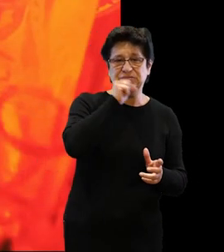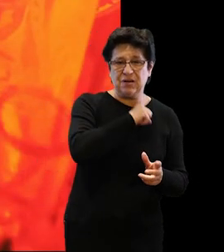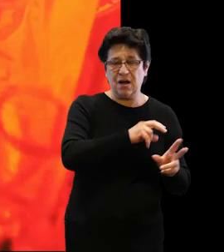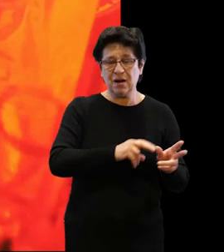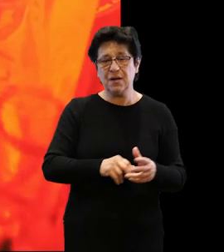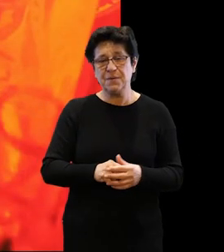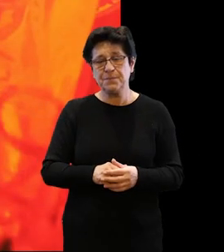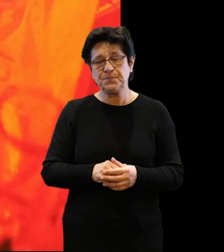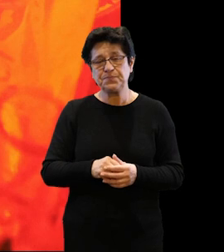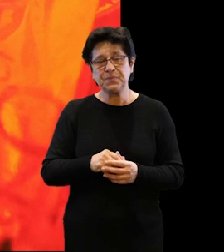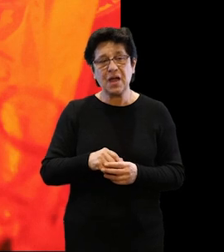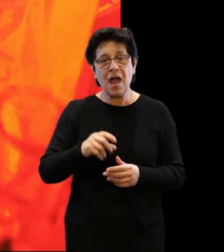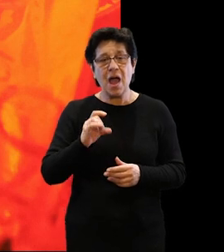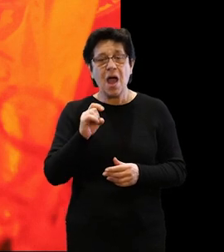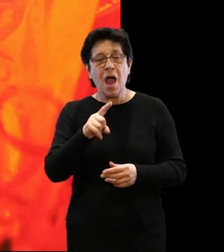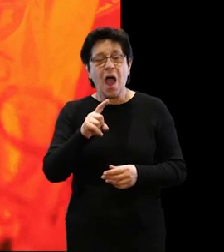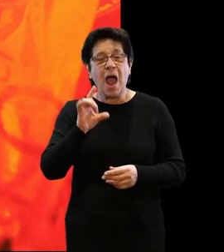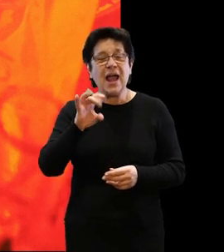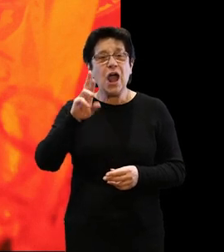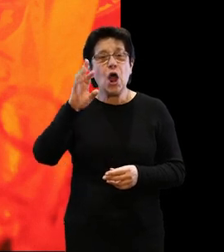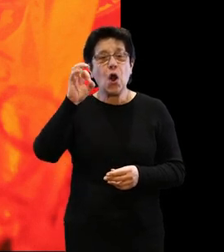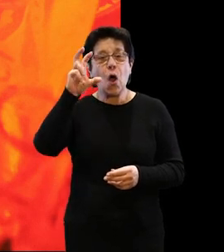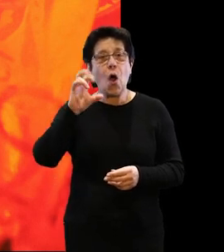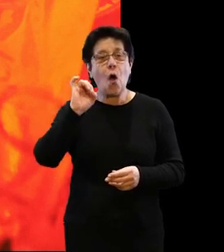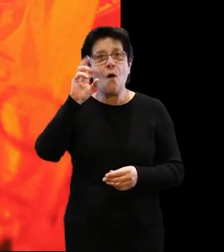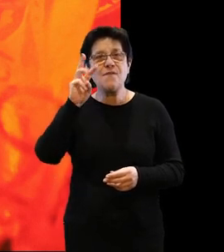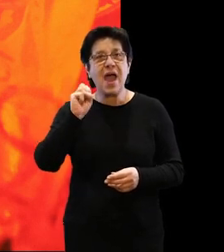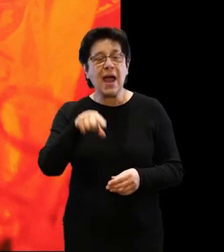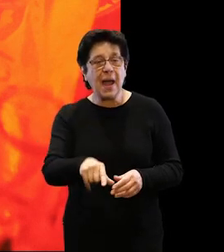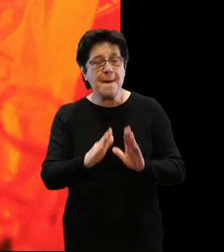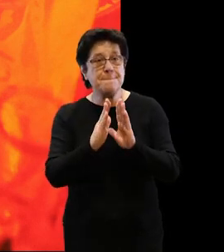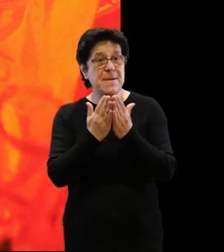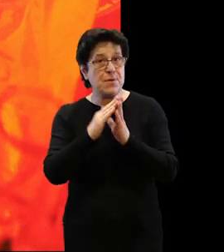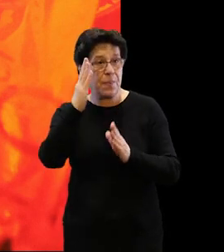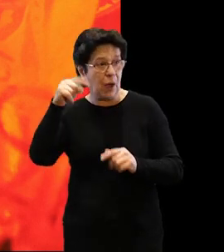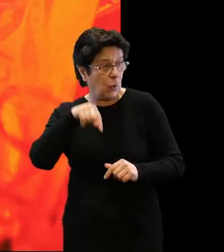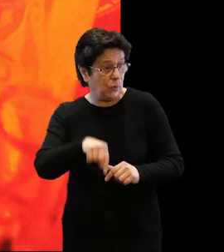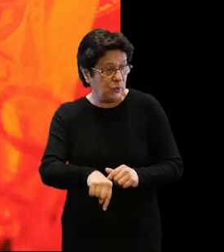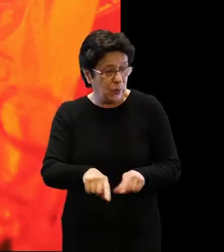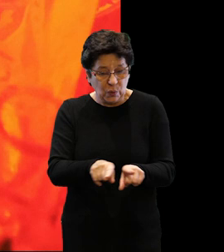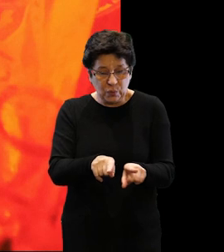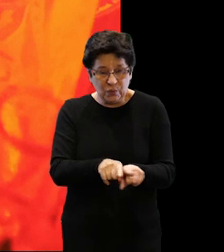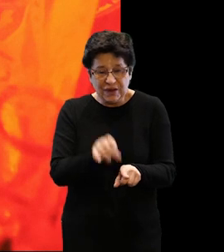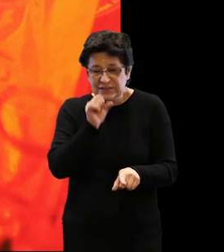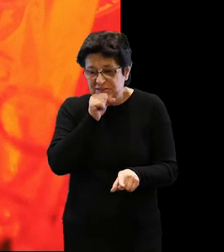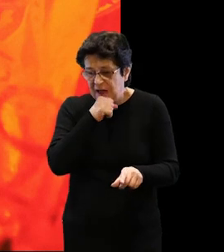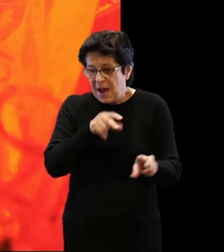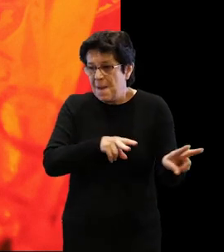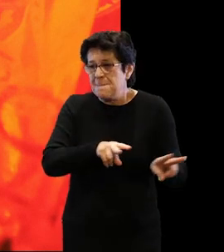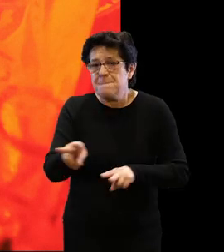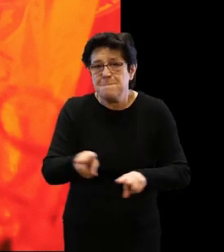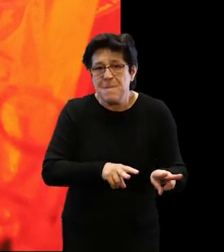pokój Stanisława Grochowiaka czyli jest to biblioteka im Stanisława Grochowiaka i przecież